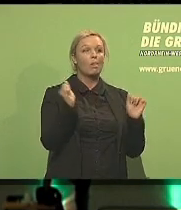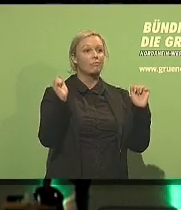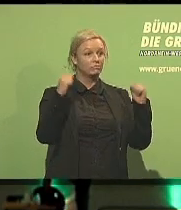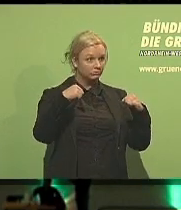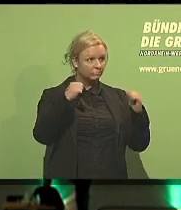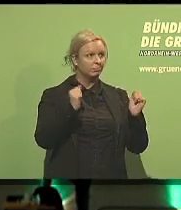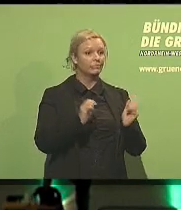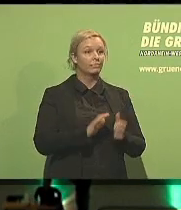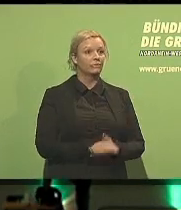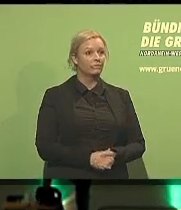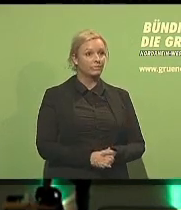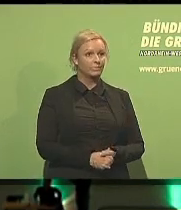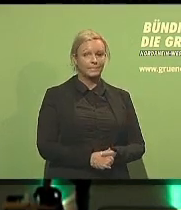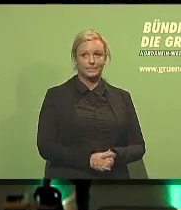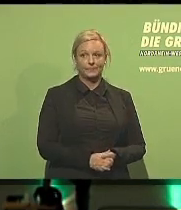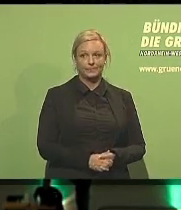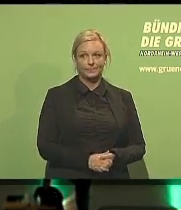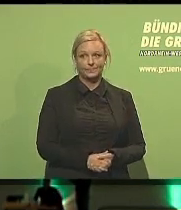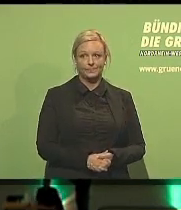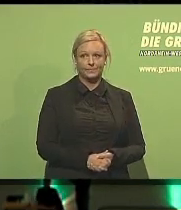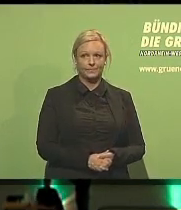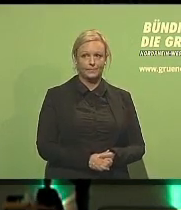möchte.